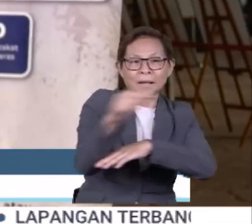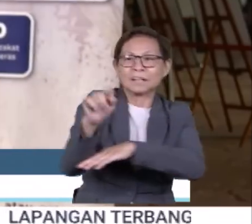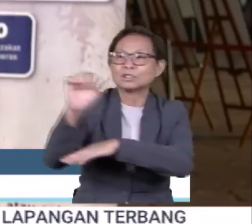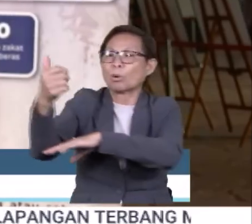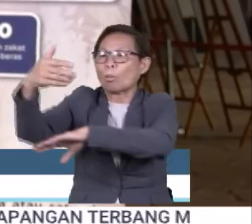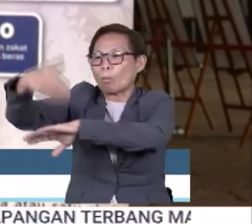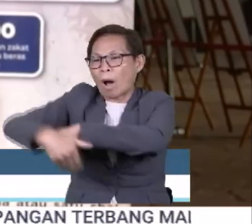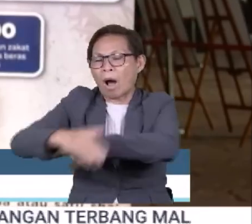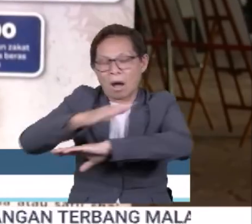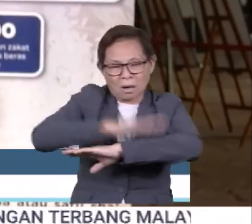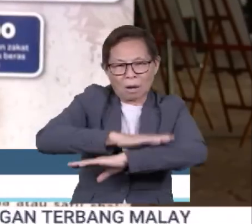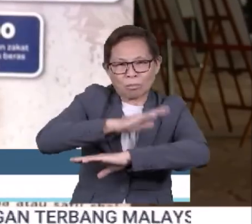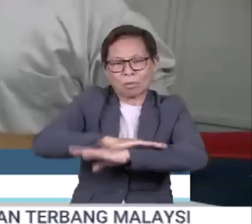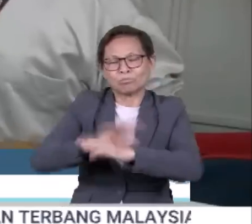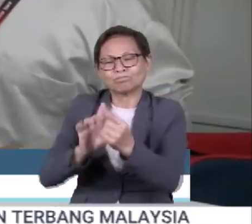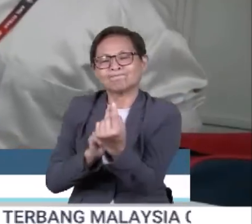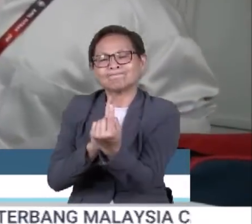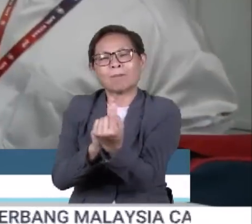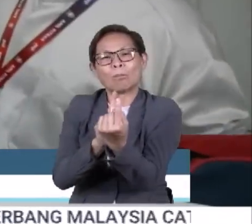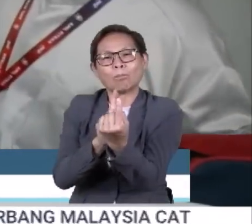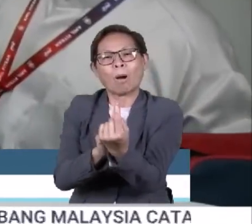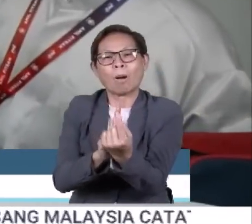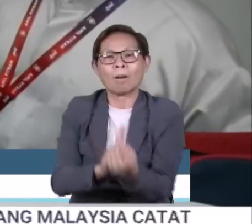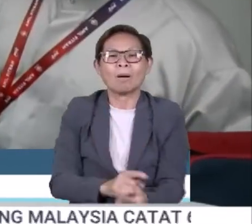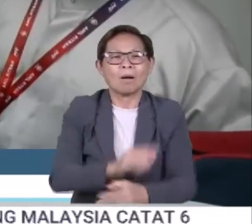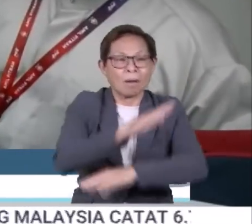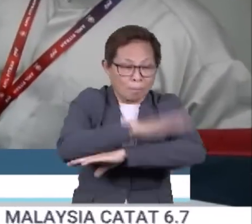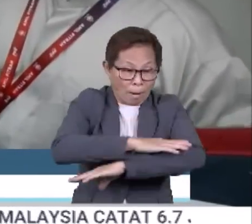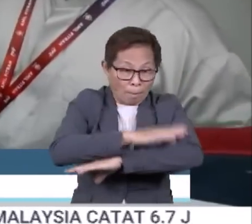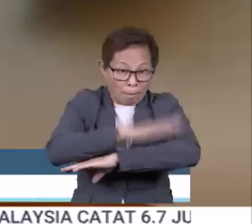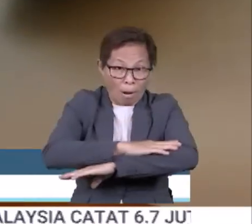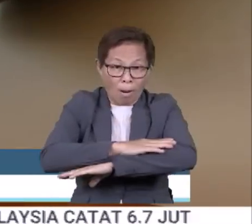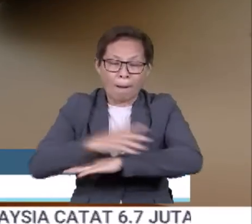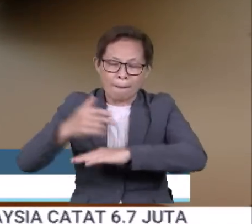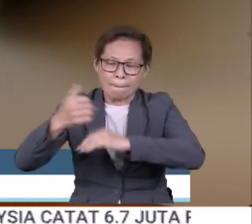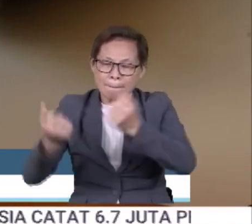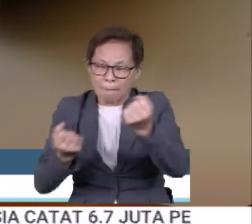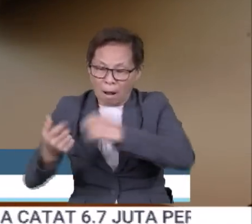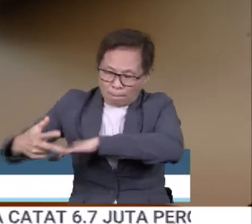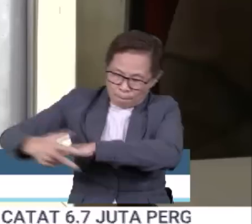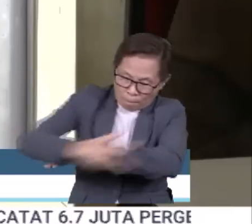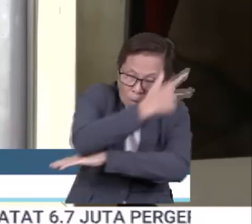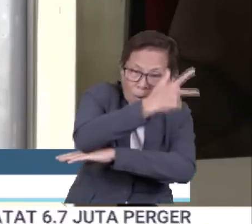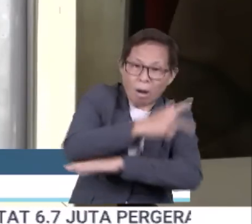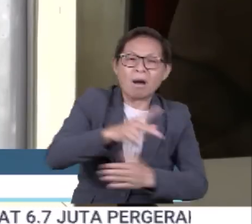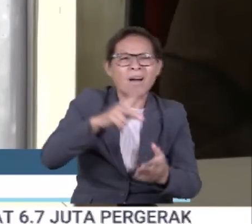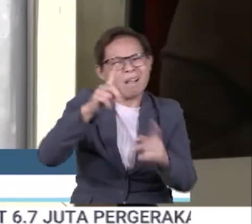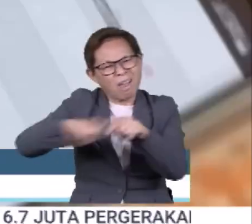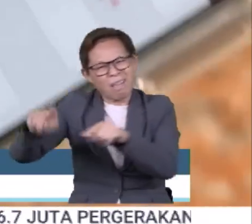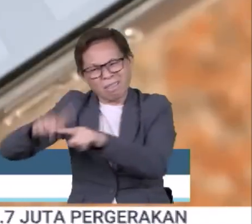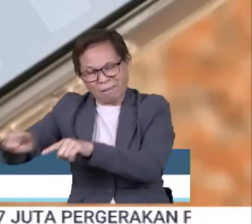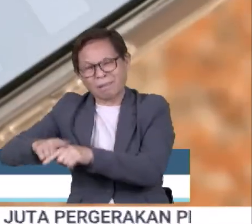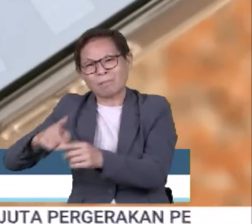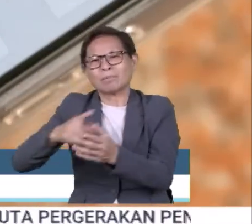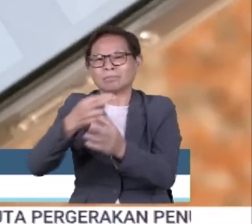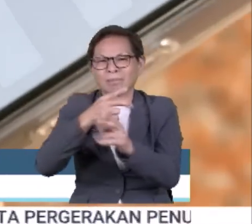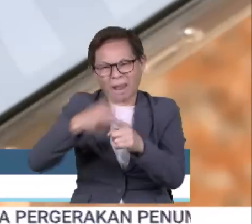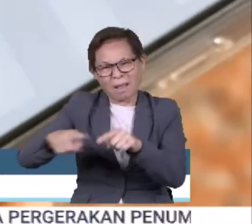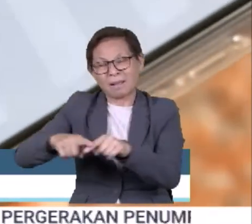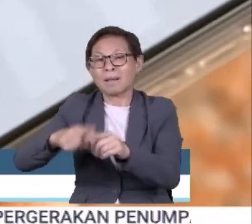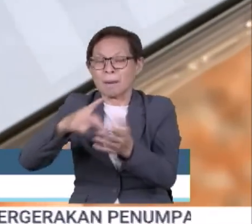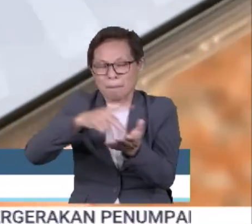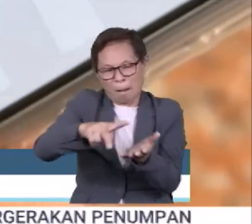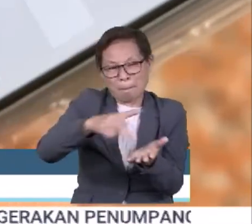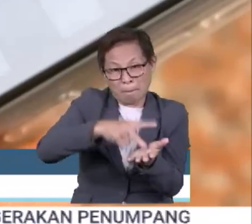tu adalah kaunter secara bersemuka lah. Selain kaunter pandu lalu, pelbagai platform pembayaran lain turut disedia Majlis Agama Islam